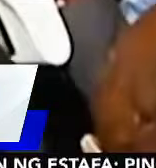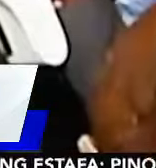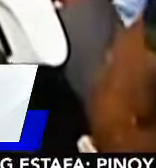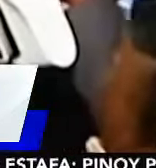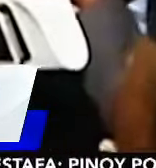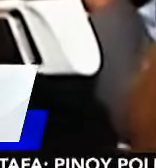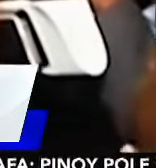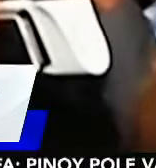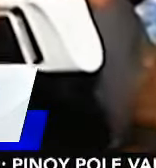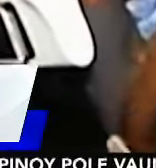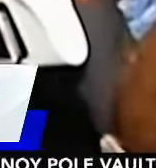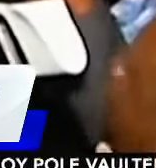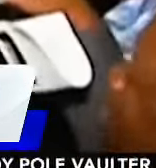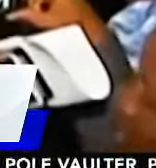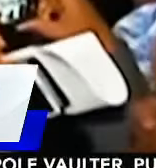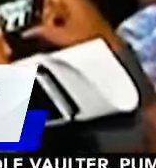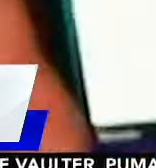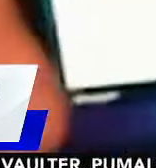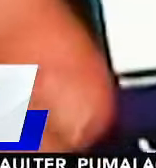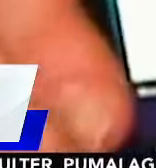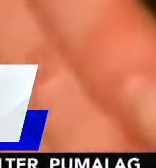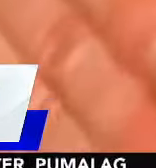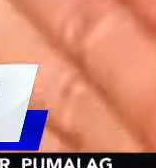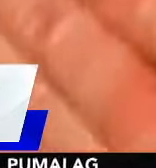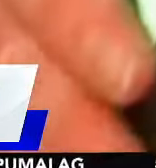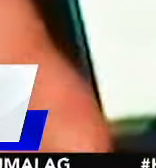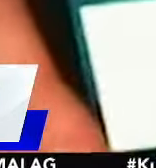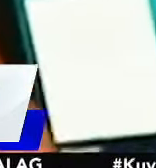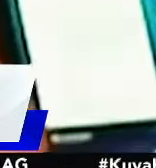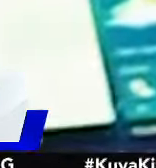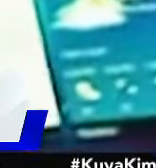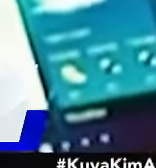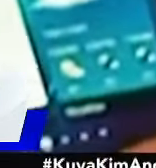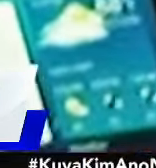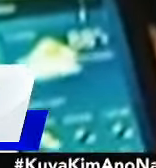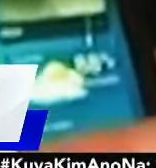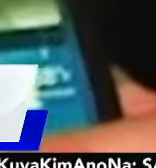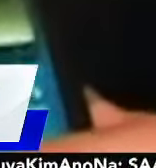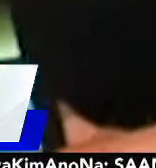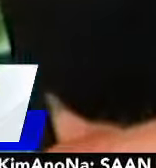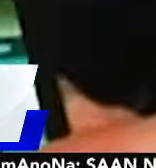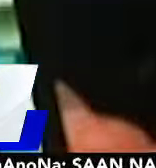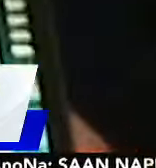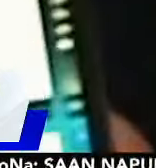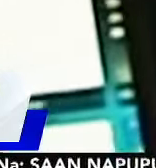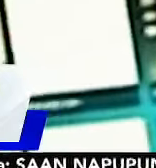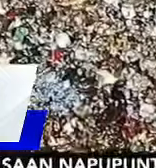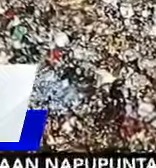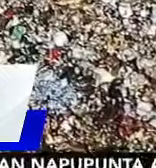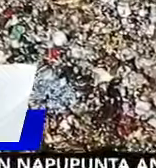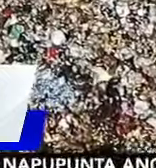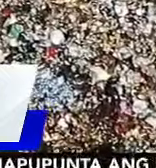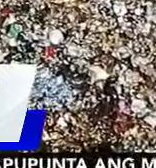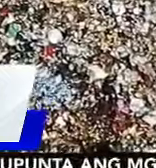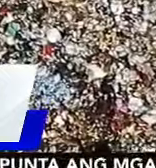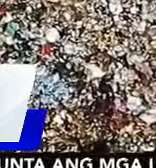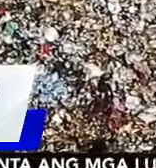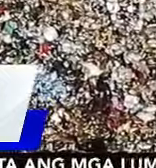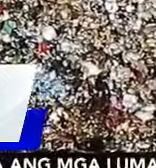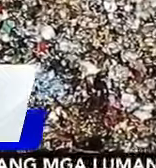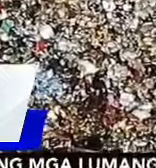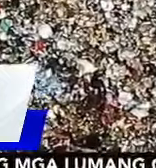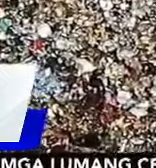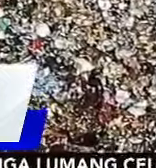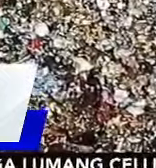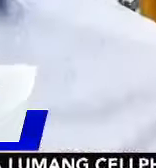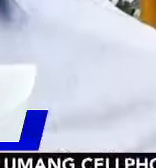lang para hindi na ito magagamit, magiging obsolete. Dadagdaga mga ito sa mga cellphone at gadgets na hindi na mapapakinabangan na may tuturing na e-waste